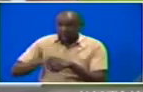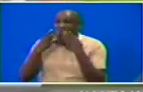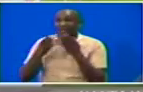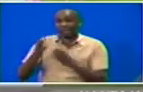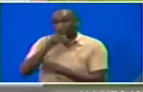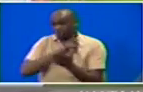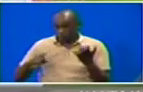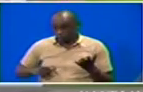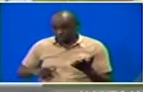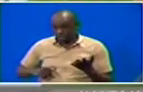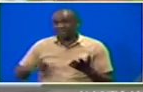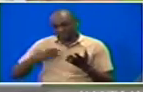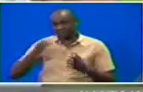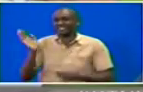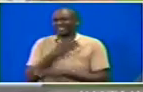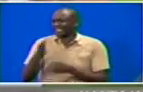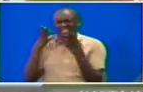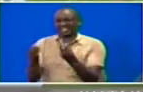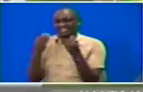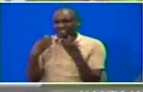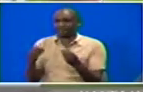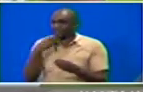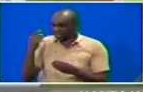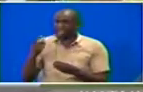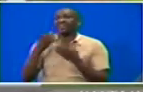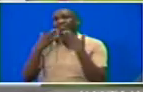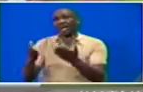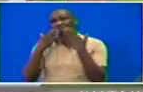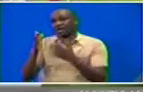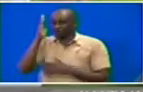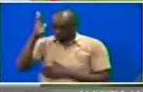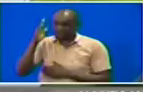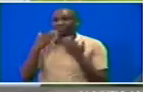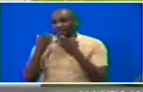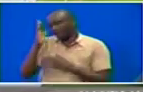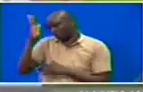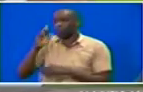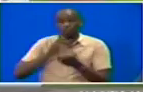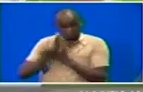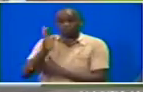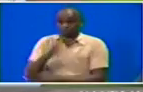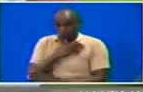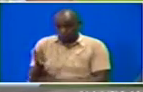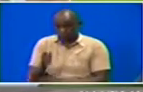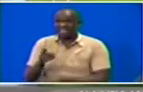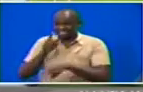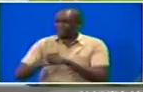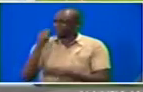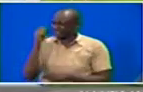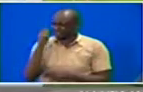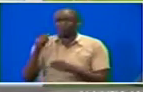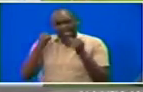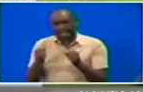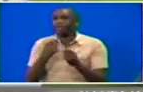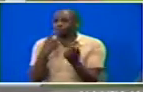kwa Bwana, ninaimba. Alafu nasema Bwana asante na ninasikia. Cause unajua ile kutoa ushuhuda ilikuwa